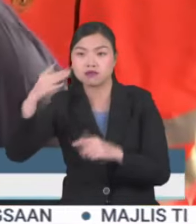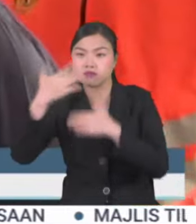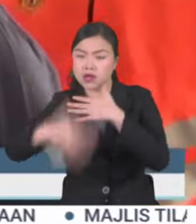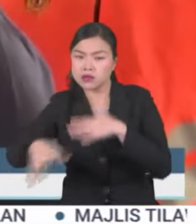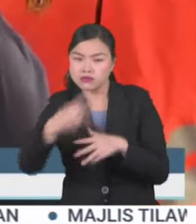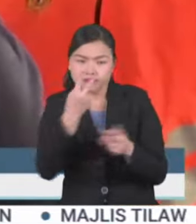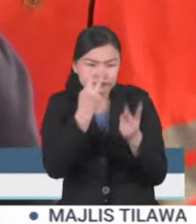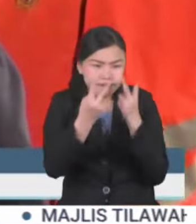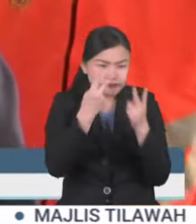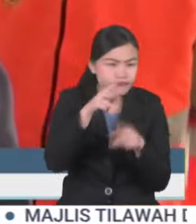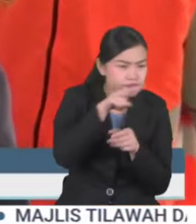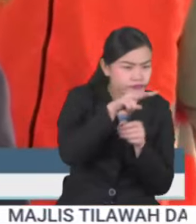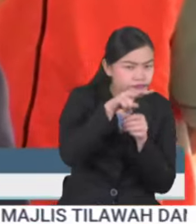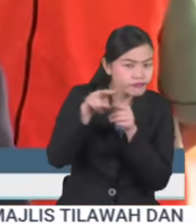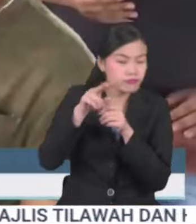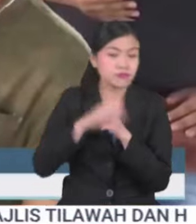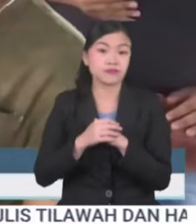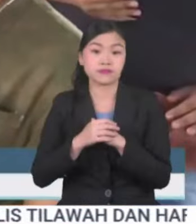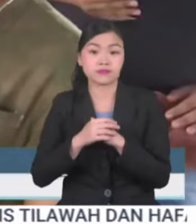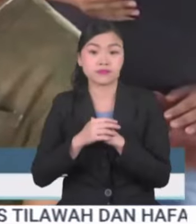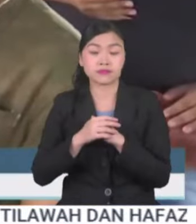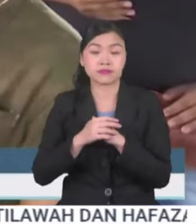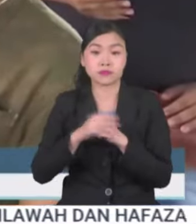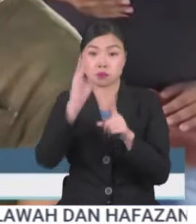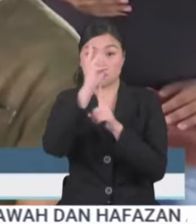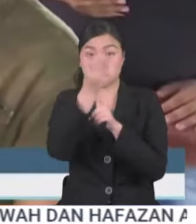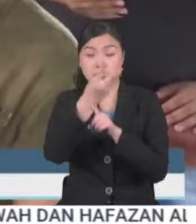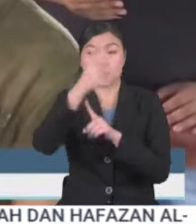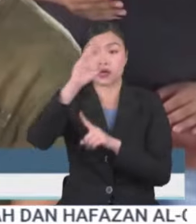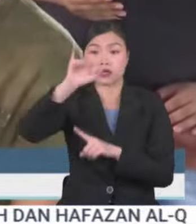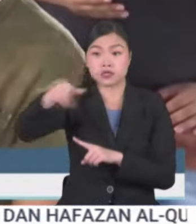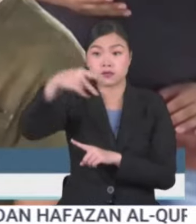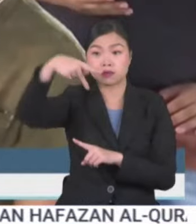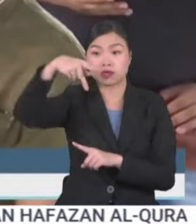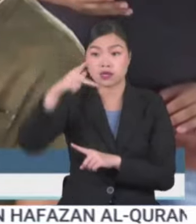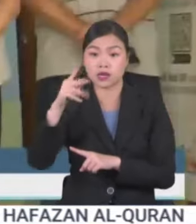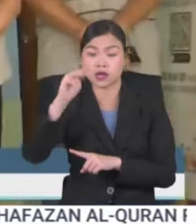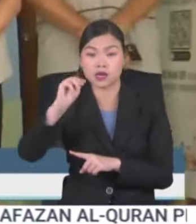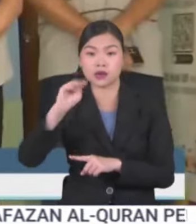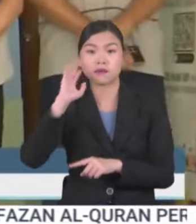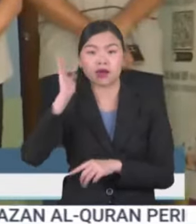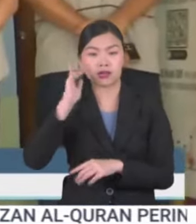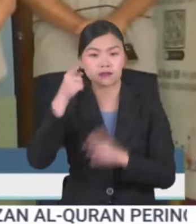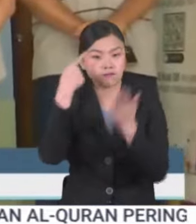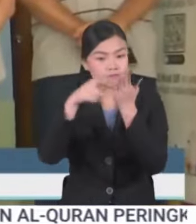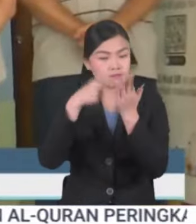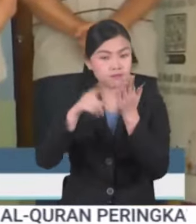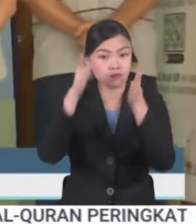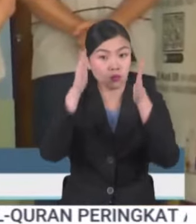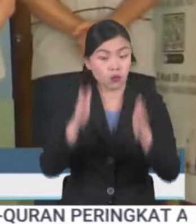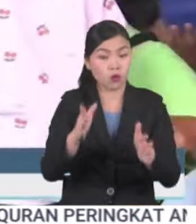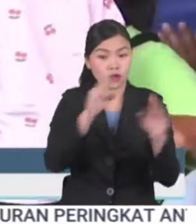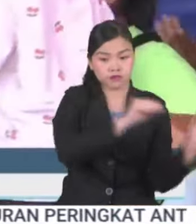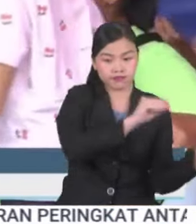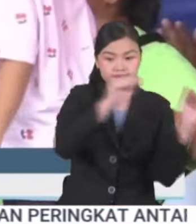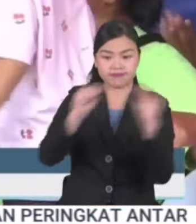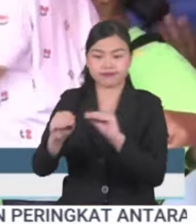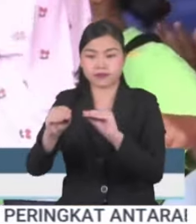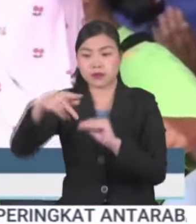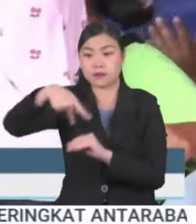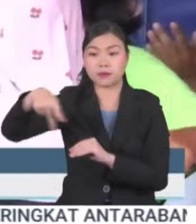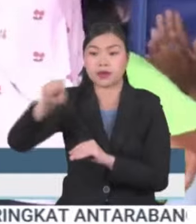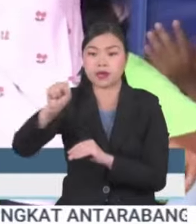tongot sementara itu jabatan perkhidmatan kebajikan am jpka akan memastikan keperluan penduduk di pusat pemindahan sementara PPS